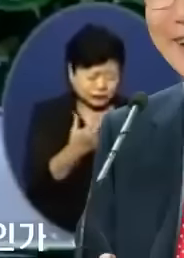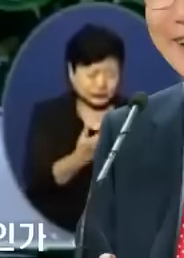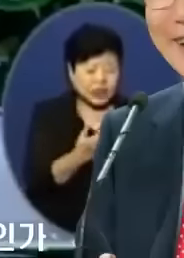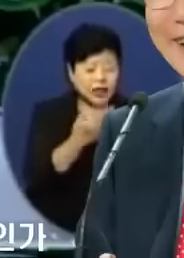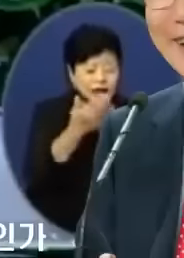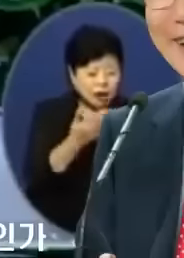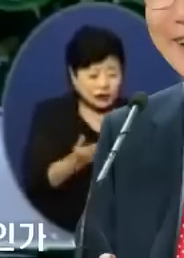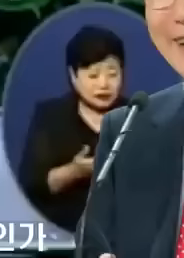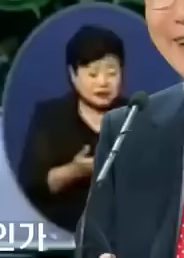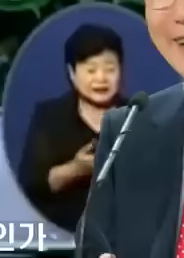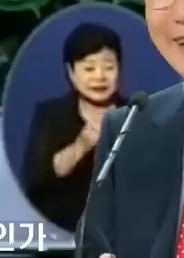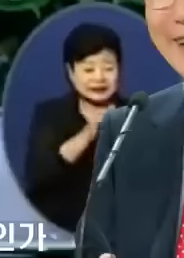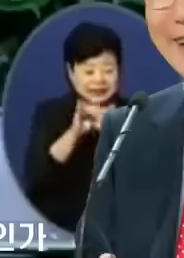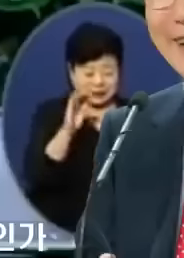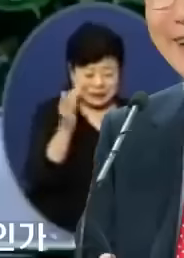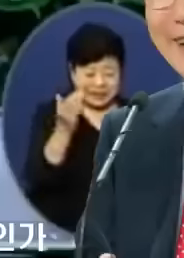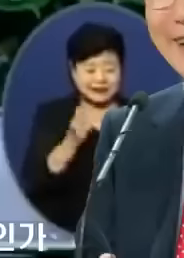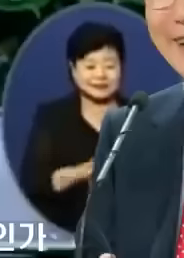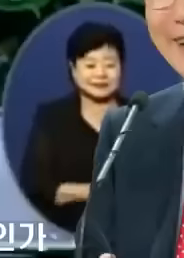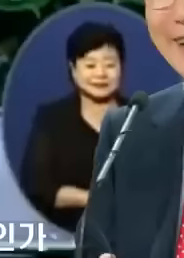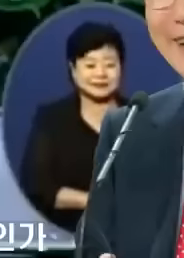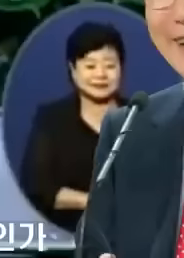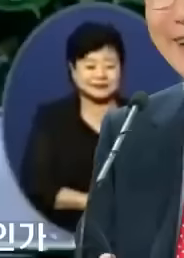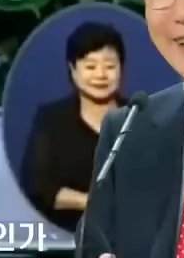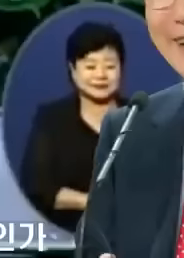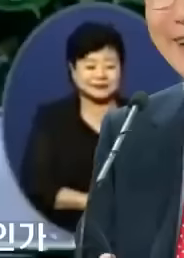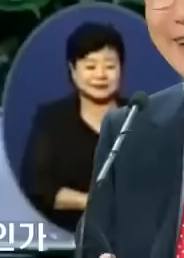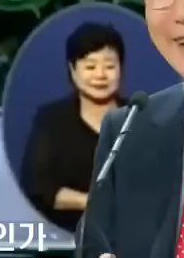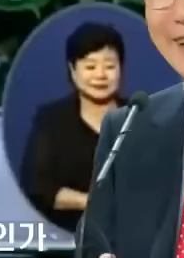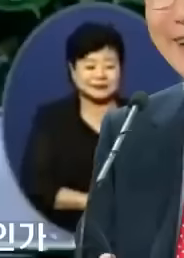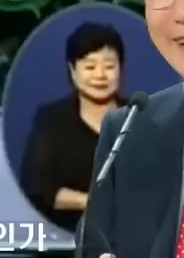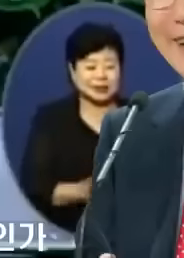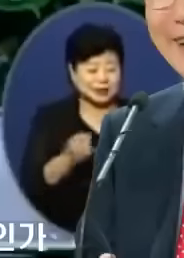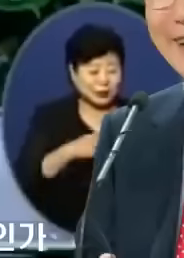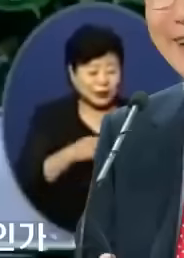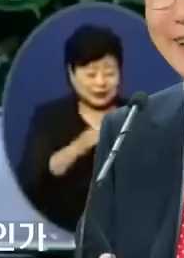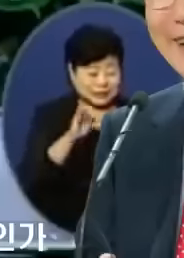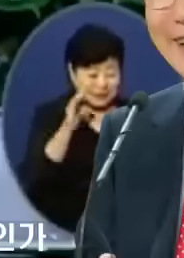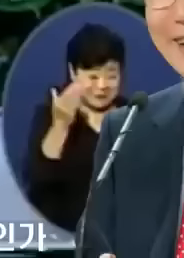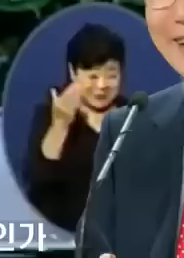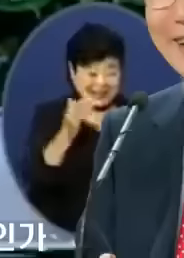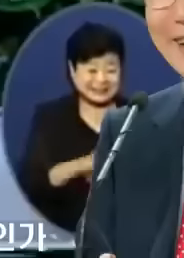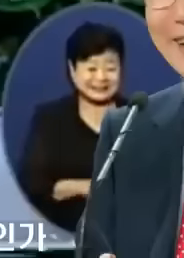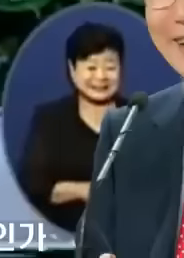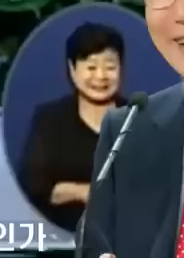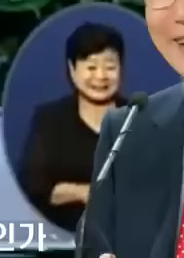풍성히 갖고 있는 사람이 되어 있는 것입니다. 희한한 사람이 되어 있는 것입니다.